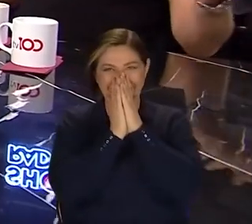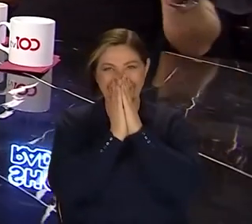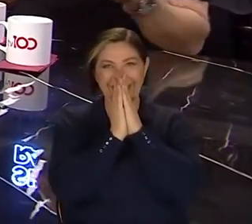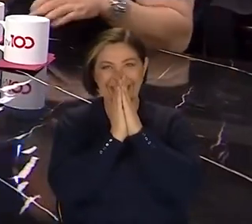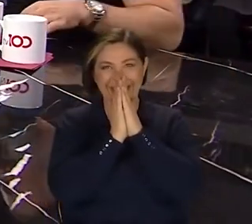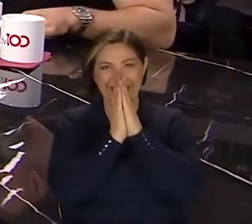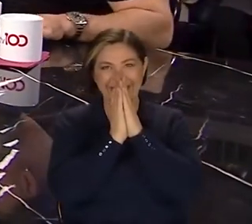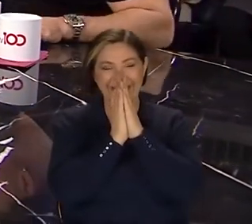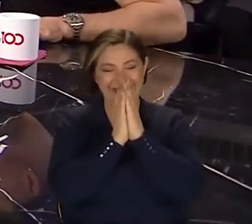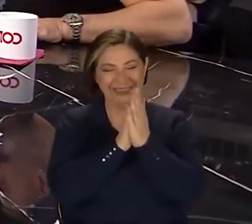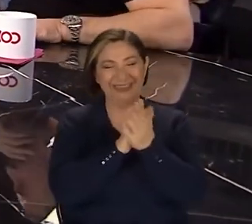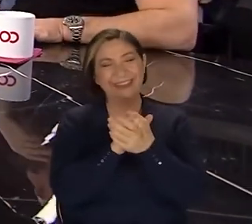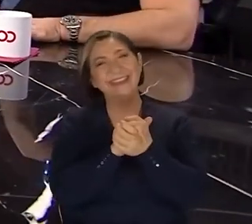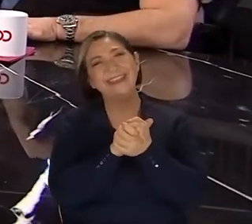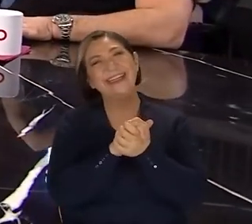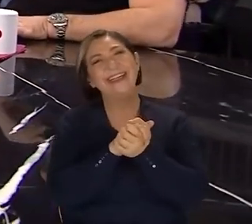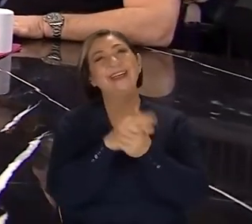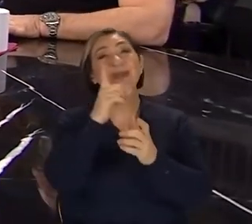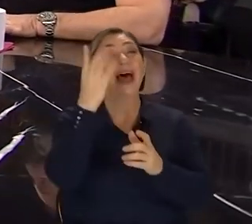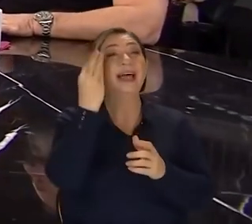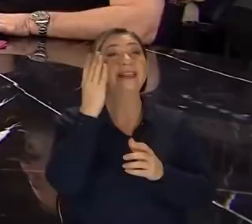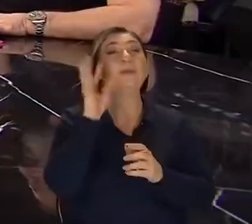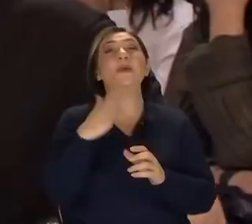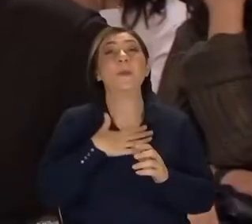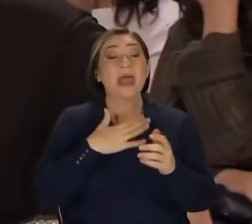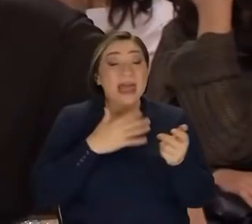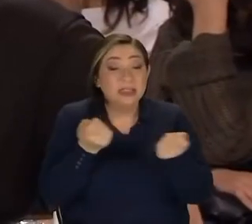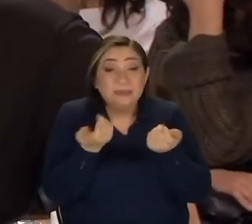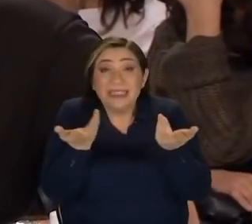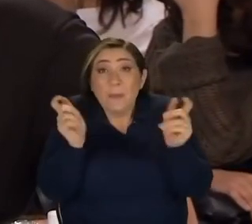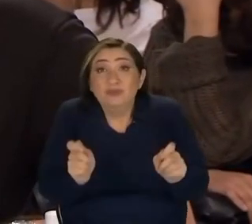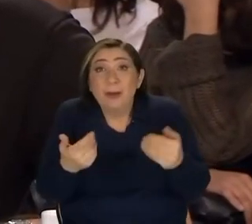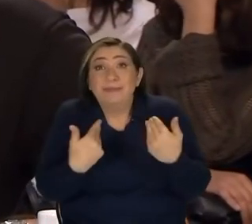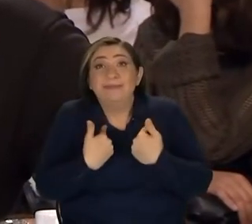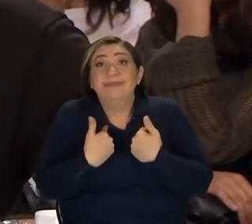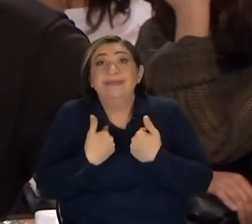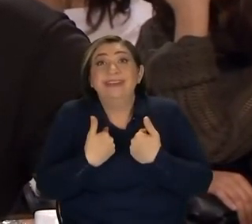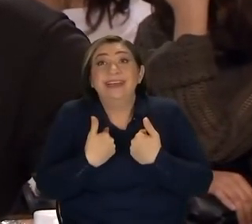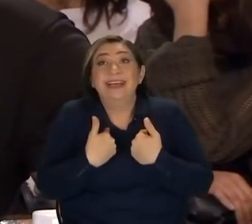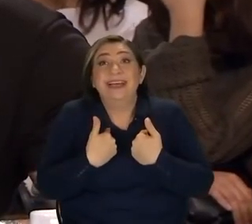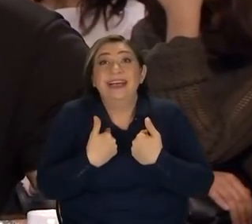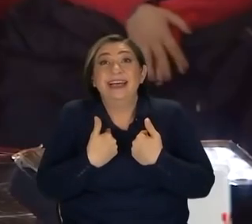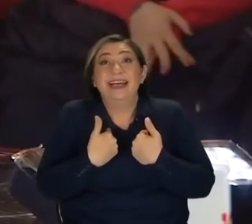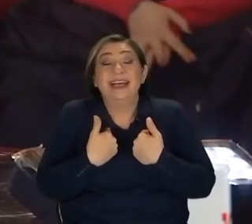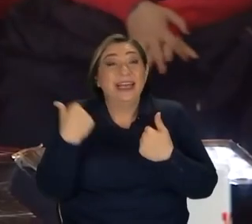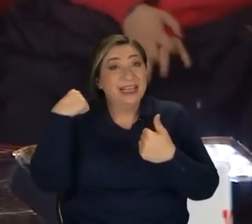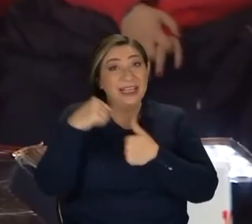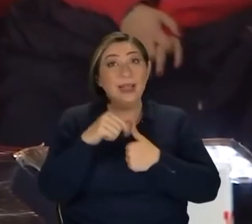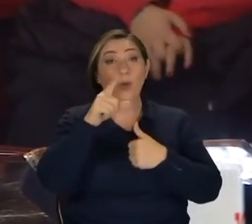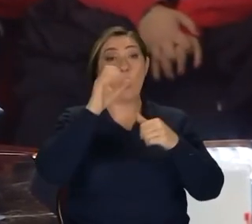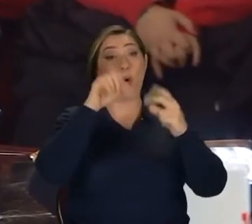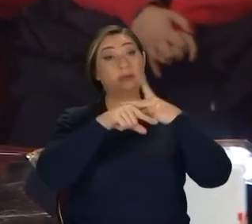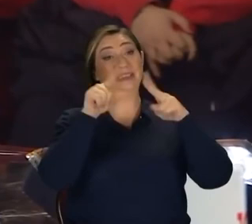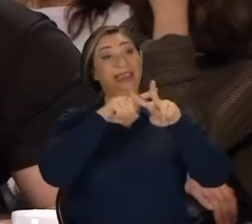Yani abi bizim şunu anlamıyorum ben. Ben işimi nasıl yapacağım? Yani yine mi o Ozan